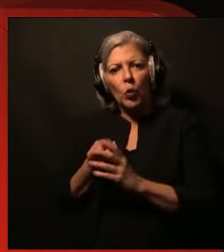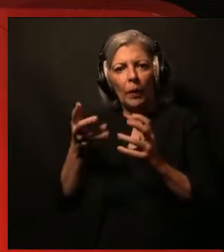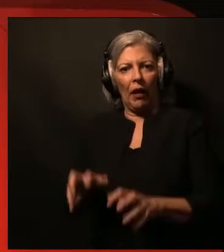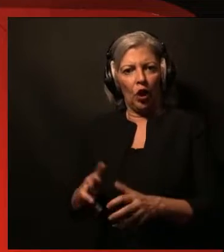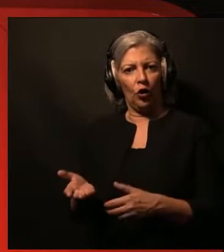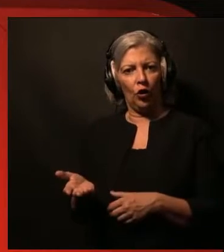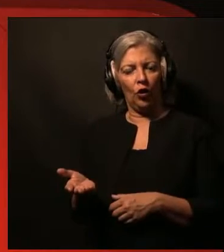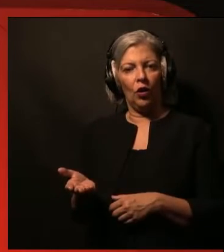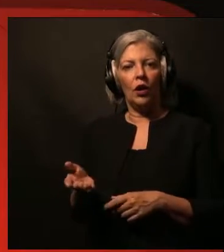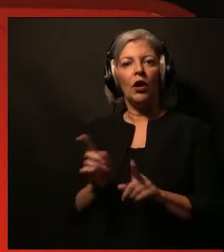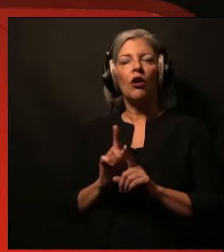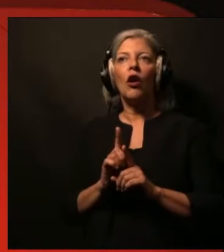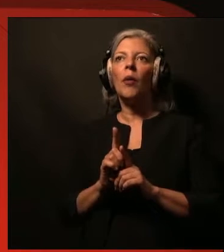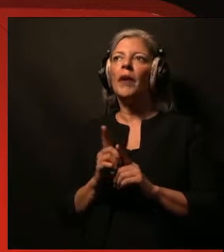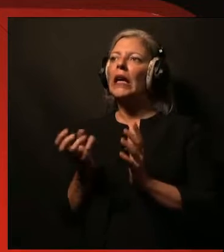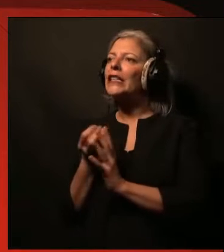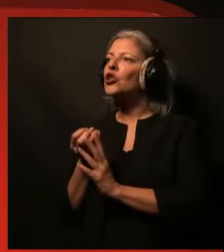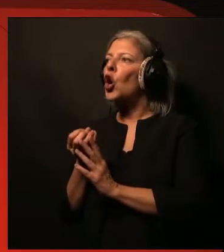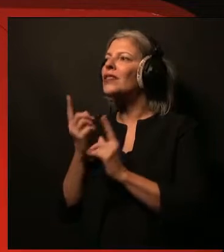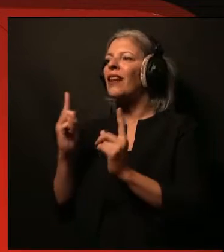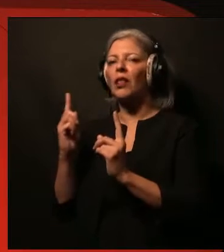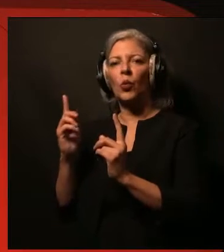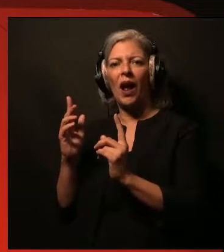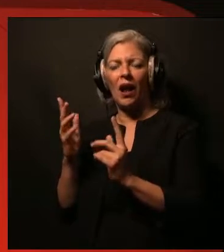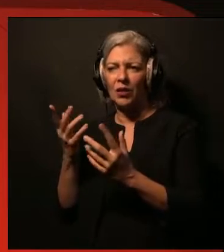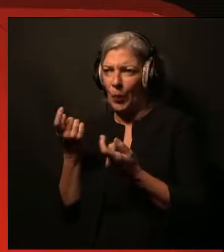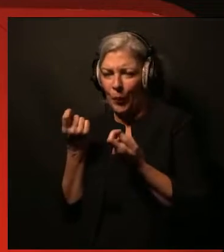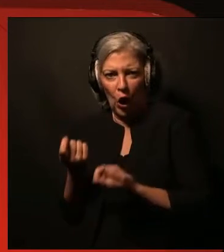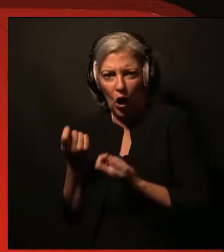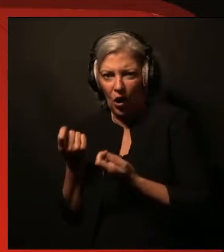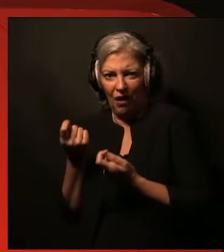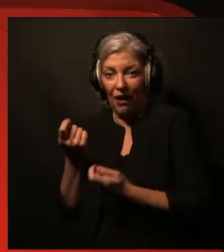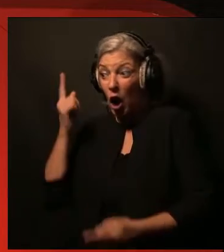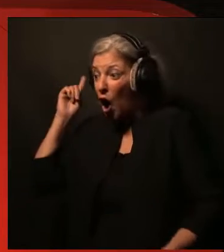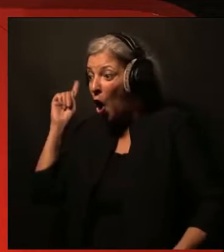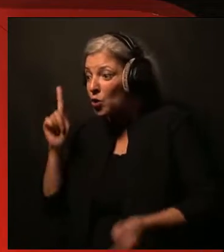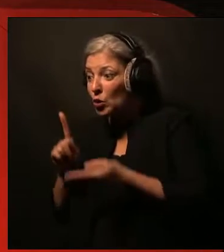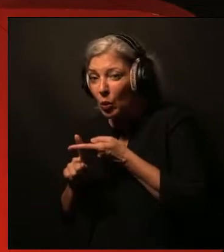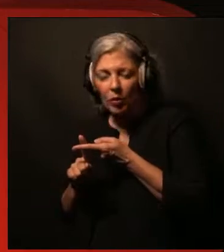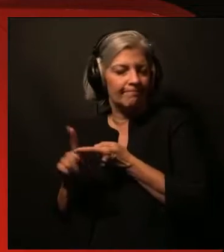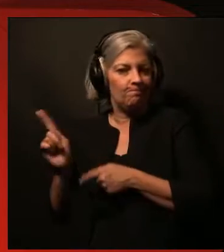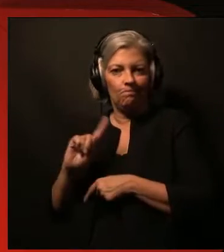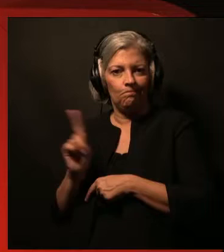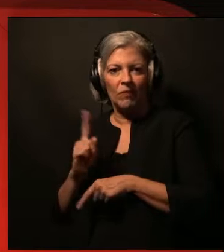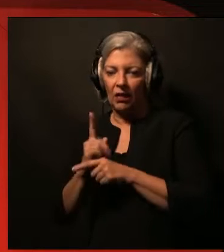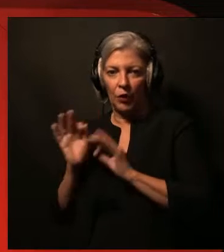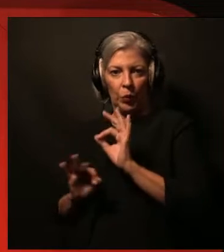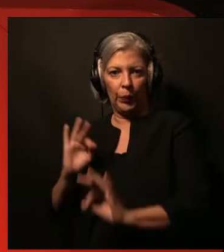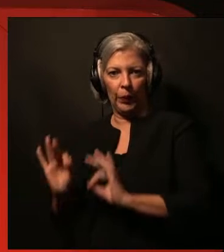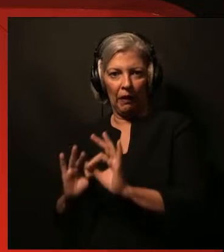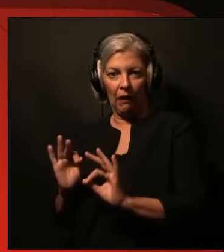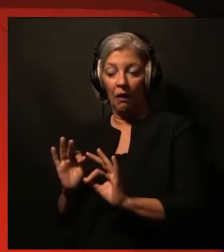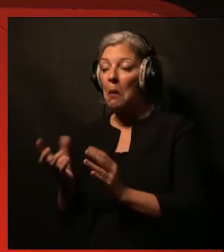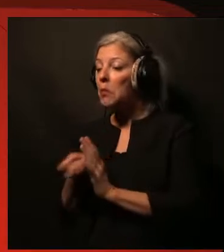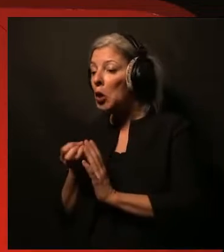naturali oggi troppo preziose troppo scarse per essere utilizzati per produrre degli imballaggi e dei prodotti